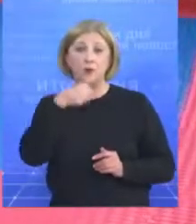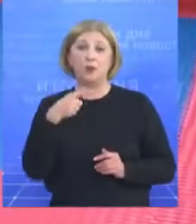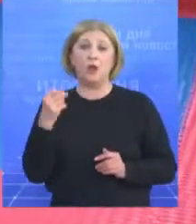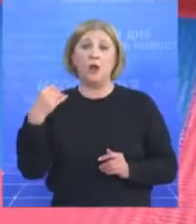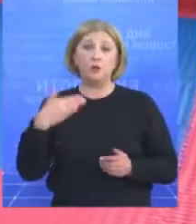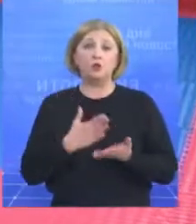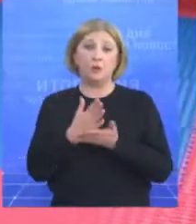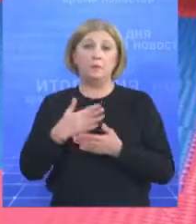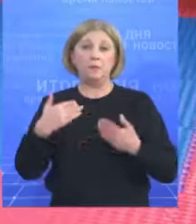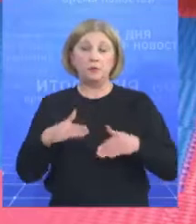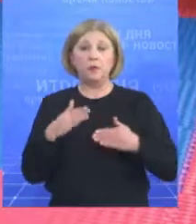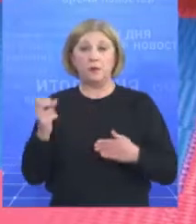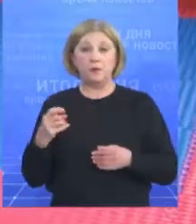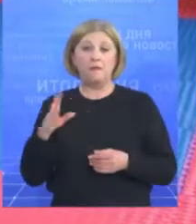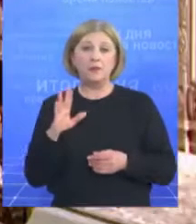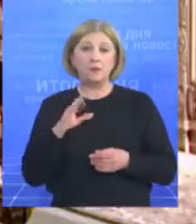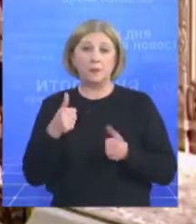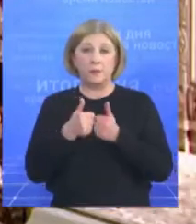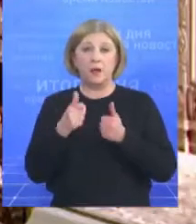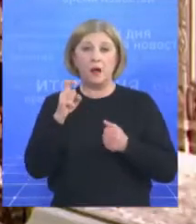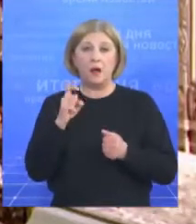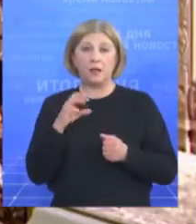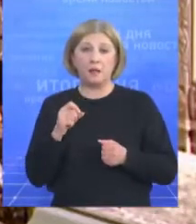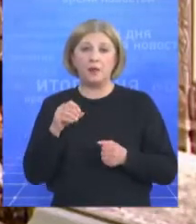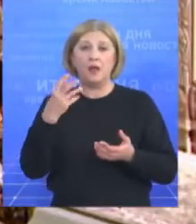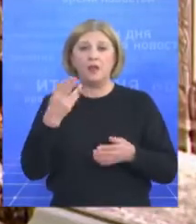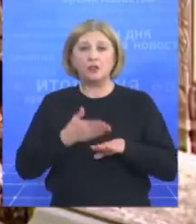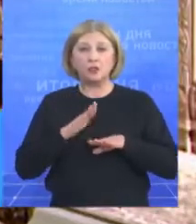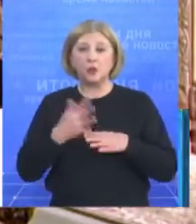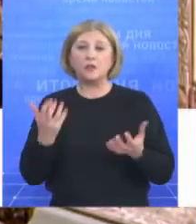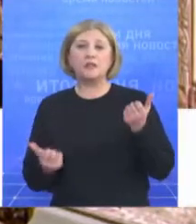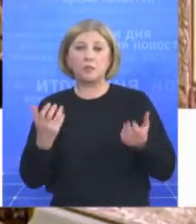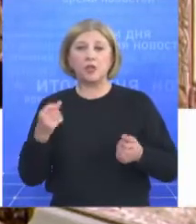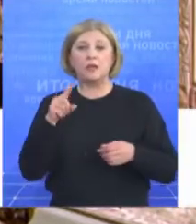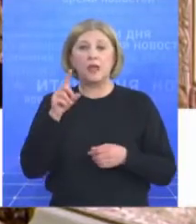плечами служба в армии и 7 лет волонтерства при храме. Тяжело совмещать в связи с тем, что